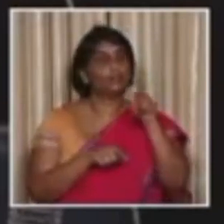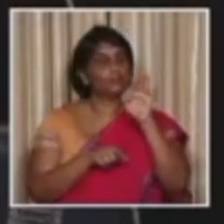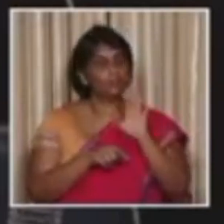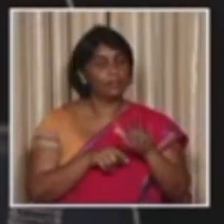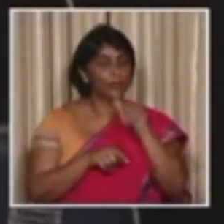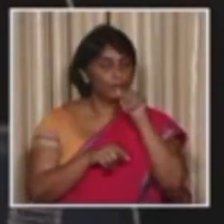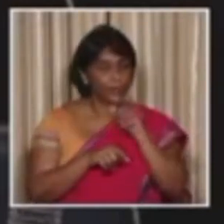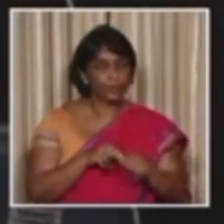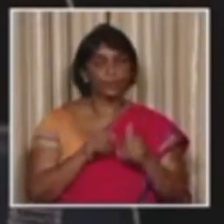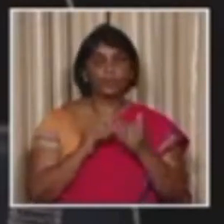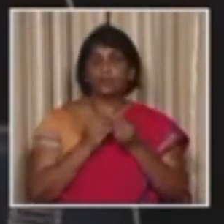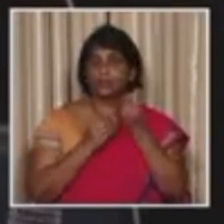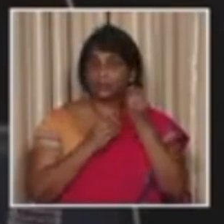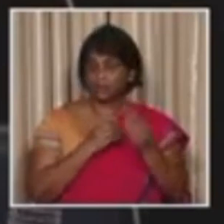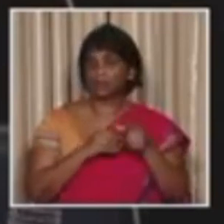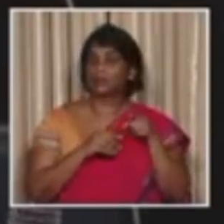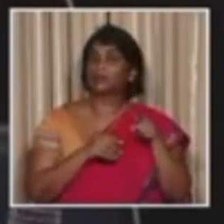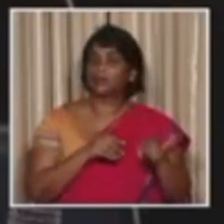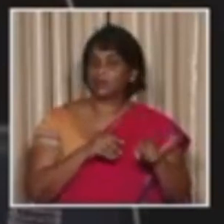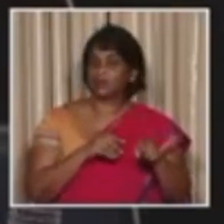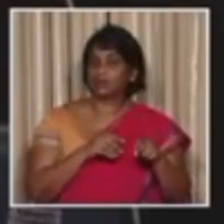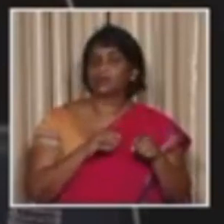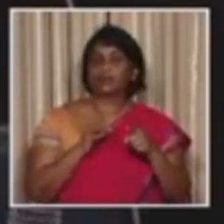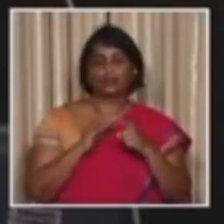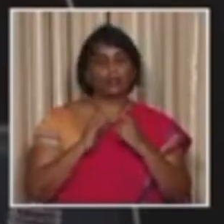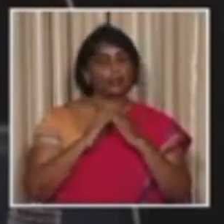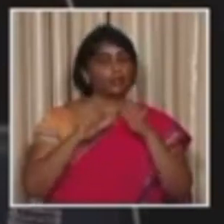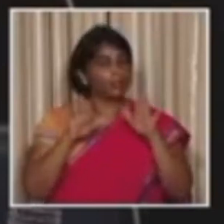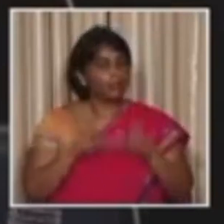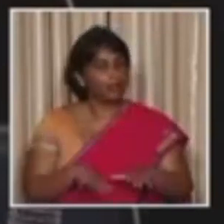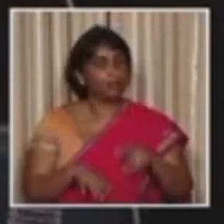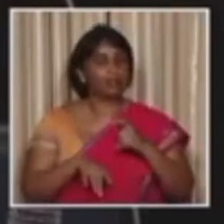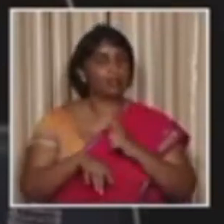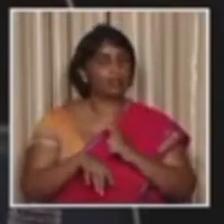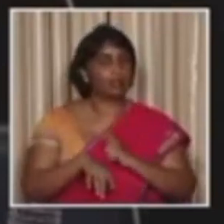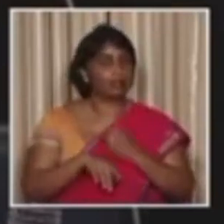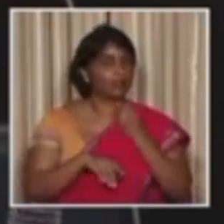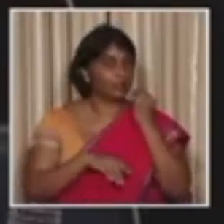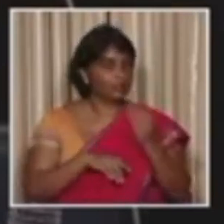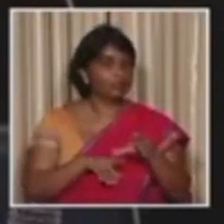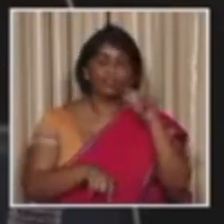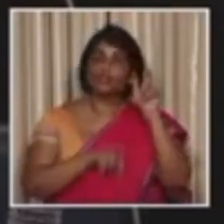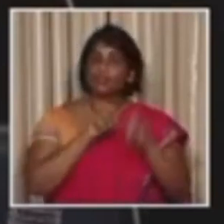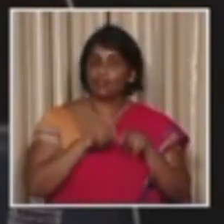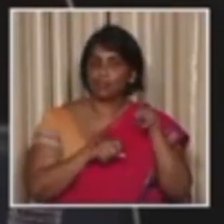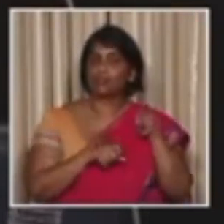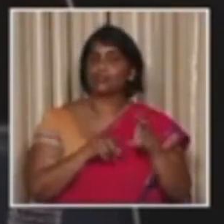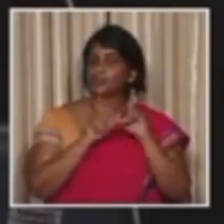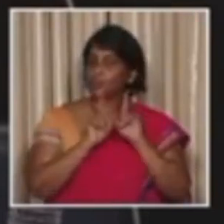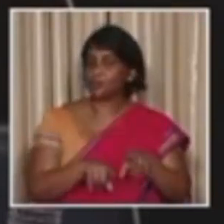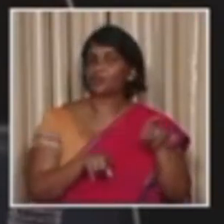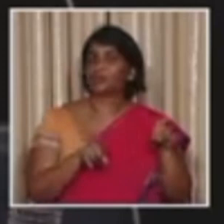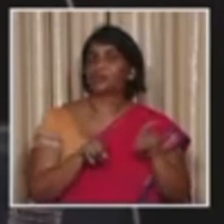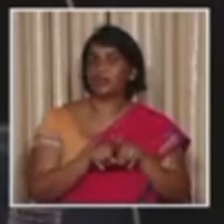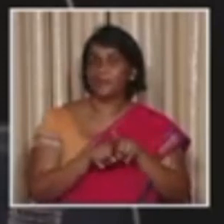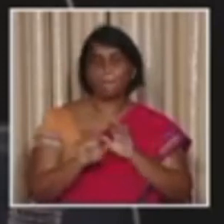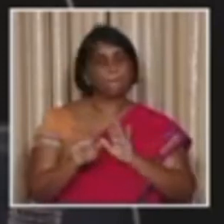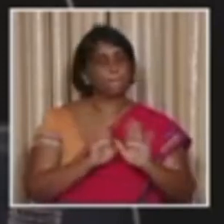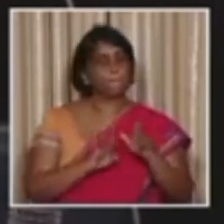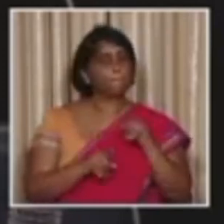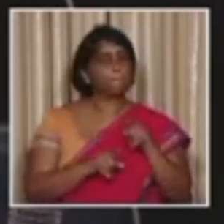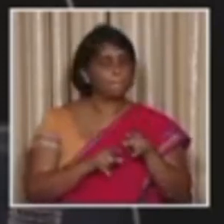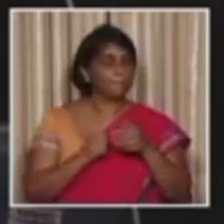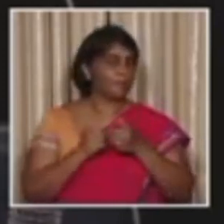தவிந்து கொள்ள வேண்டும். லெக்கும் தீனுக்கும் உரிய தீன், அது ஒரு விஷயம். அவரவருடைய மார்க்கம் அவரவருக்கு உரியதாக இருக்கும். ஆனால்